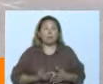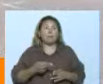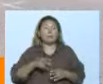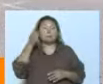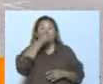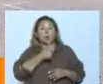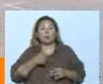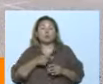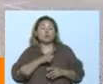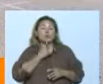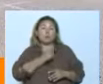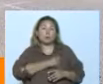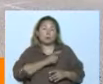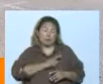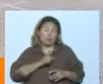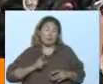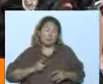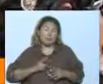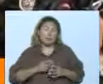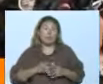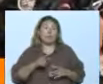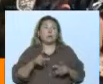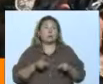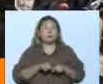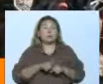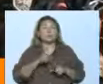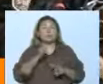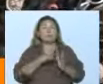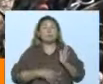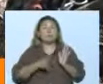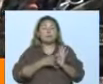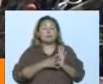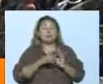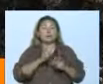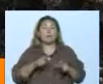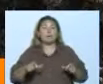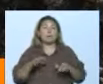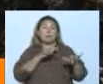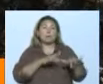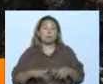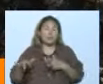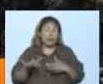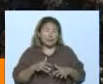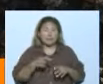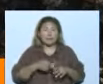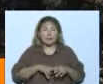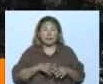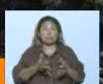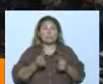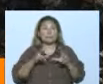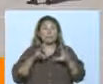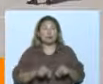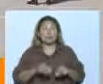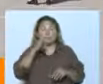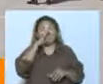году количество солдат, принявших военную присягу, как и Нуржан, составило 199 человек. На мероприятие по приведению к военной присяге приехали